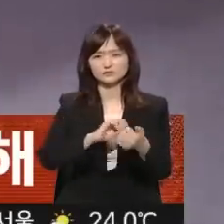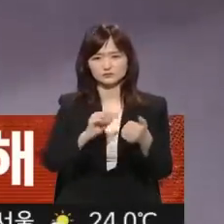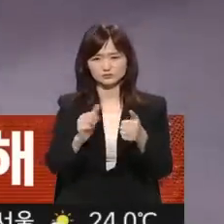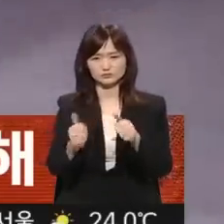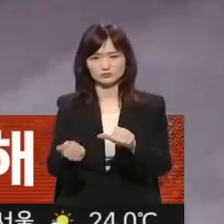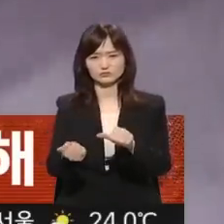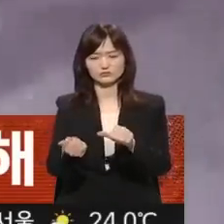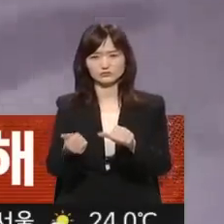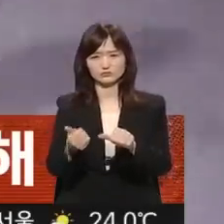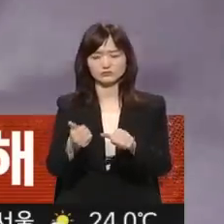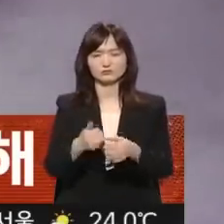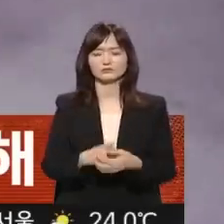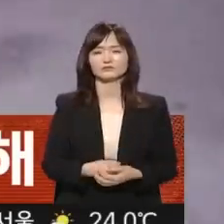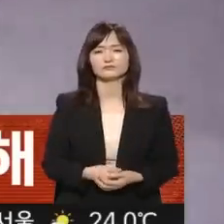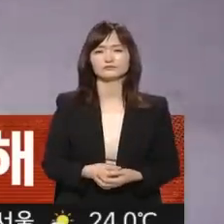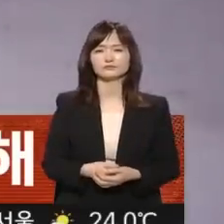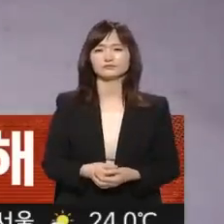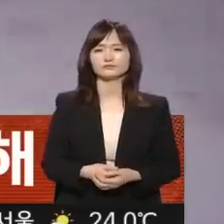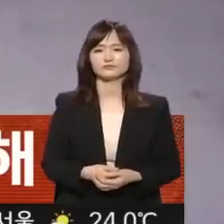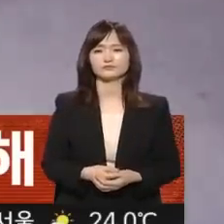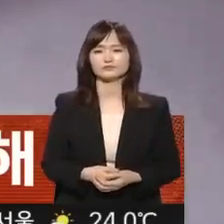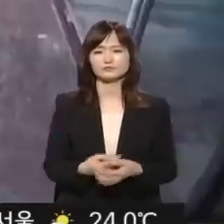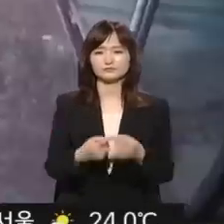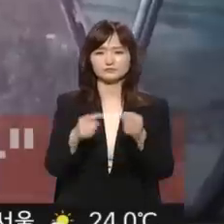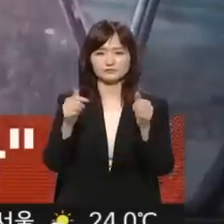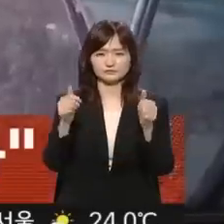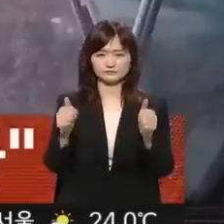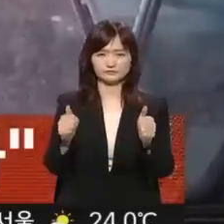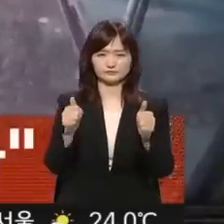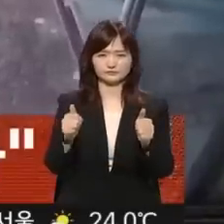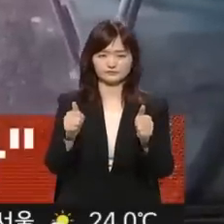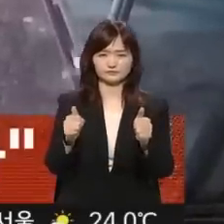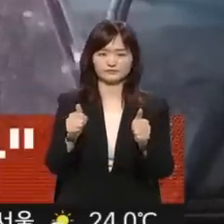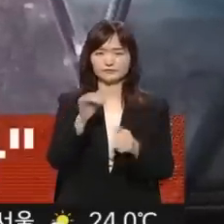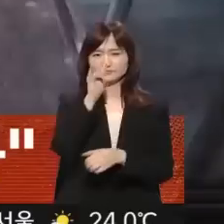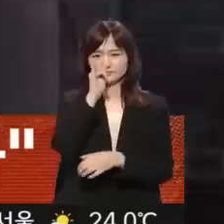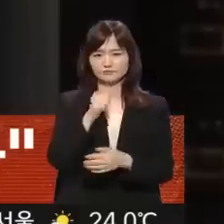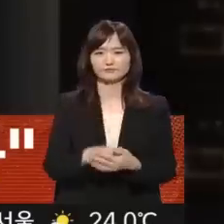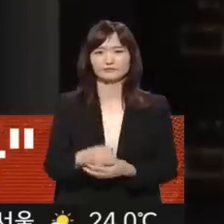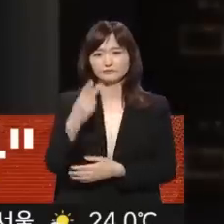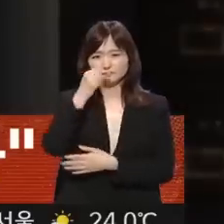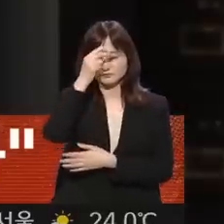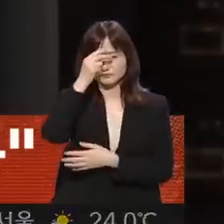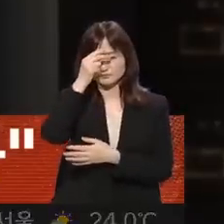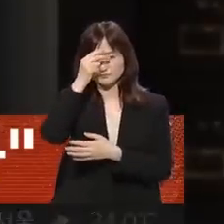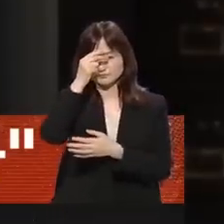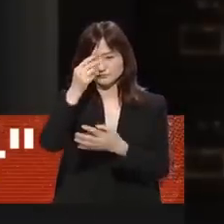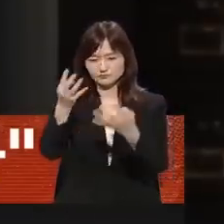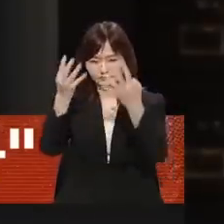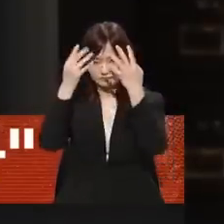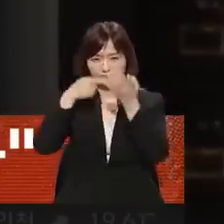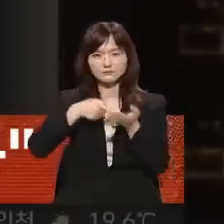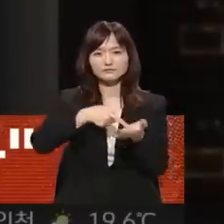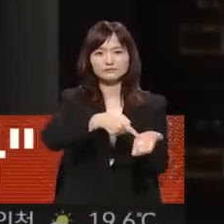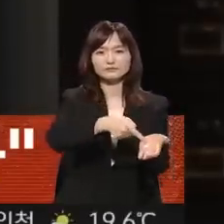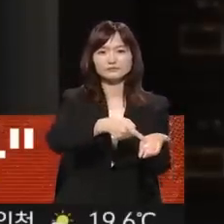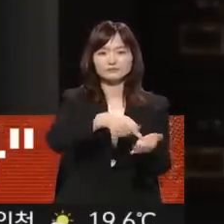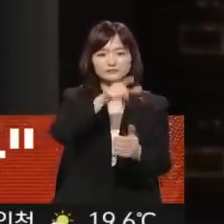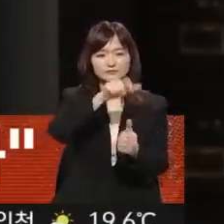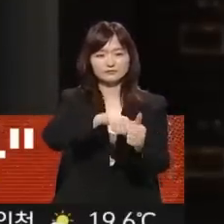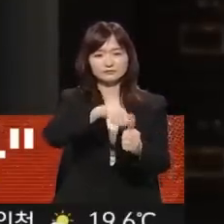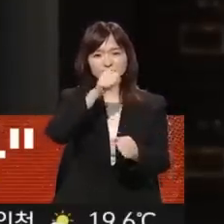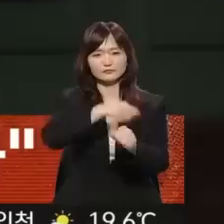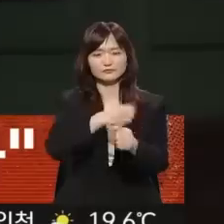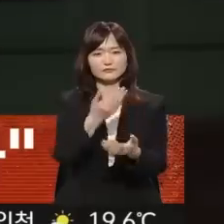합니다 지난 금요일이었습니다 1심 결심 공판이 있었는데요 자 검찰에 구형 내용 전해주시죠 사형선고